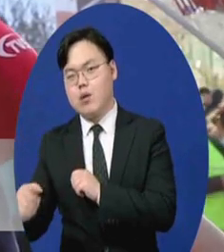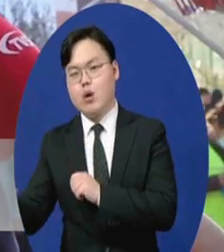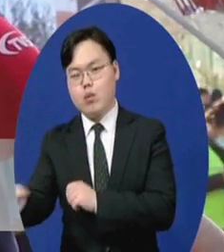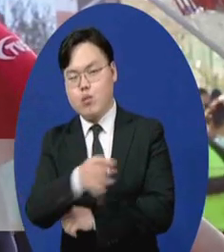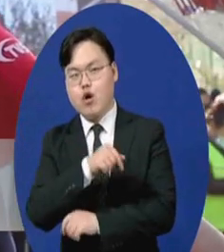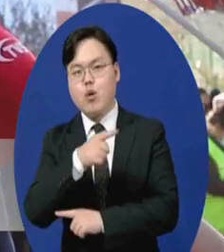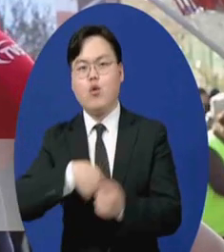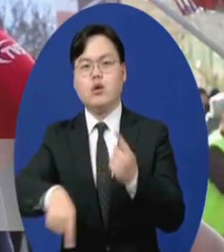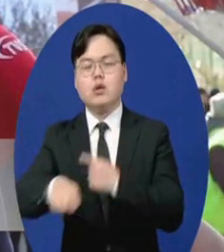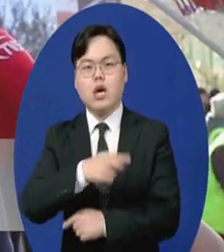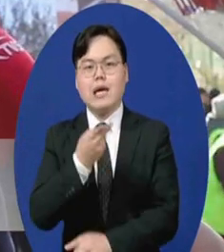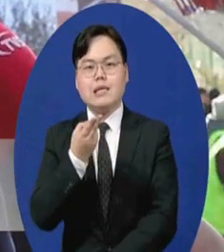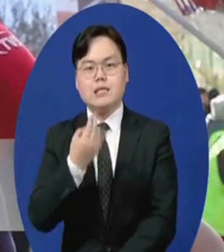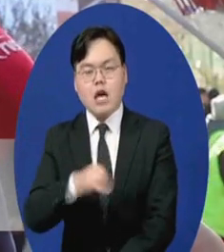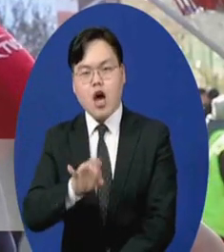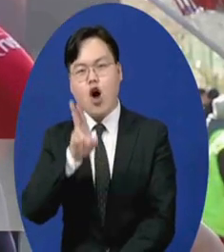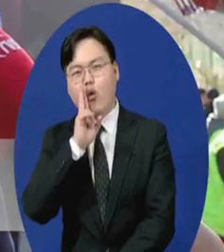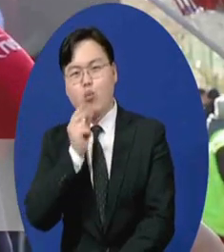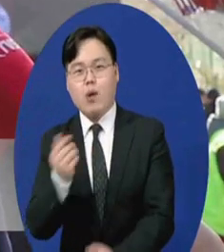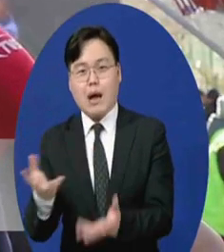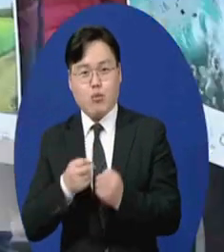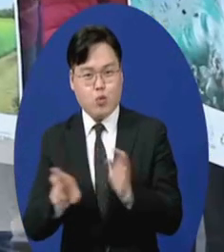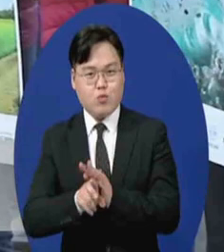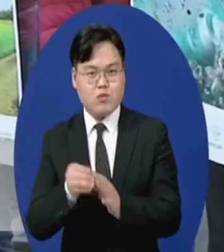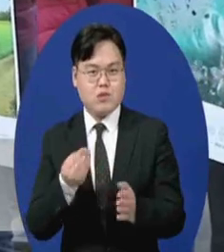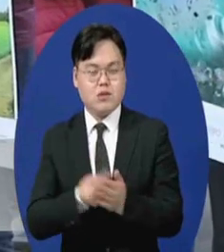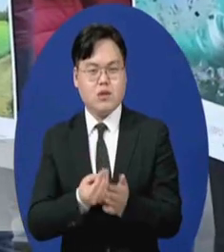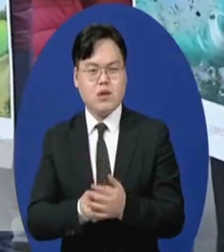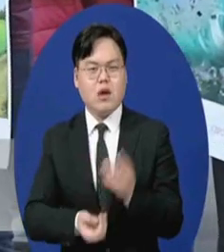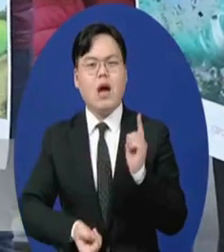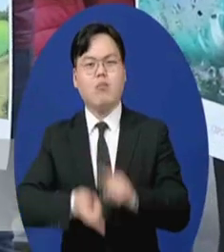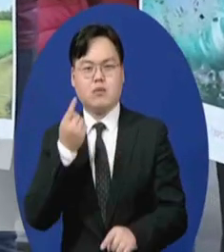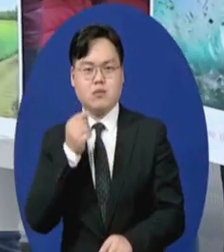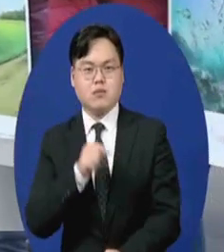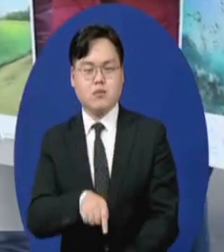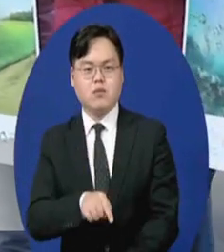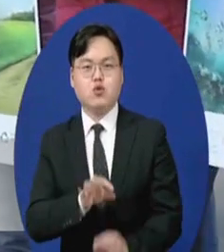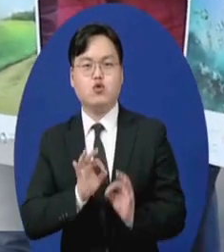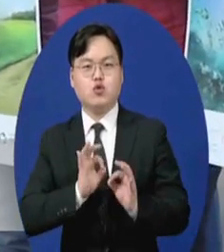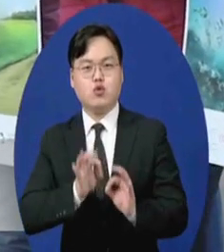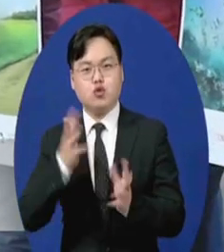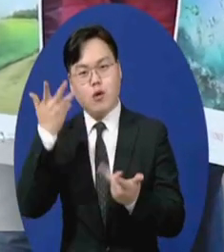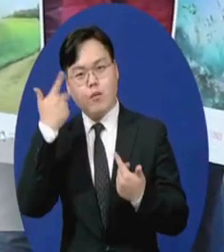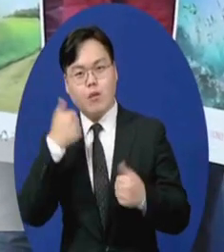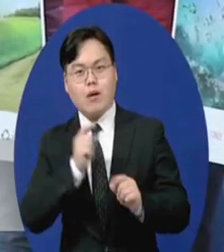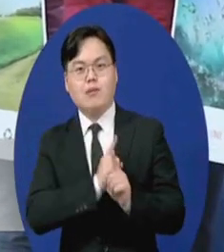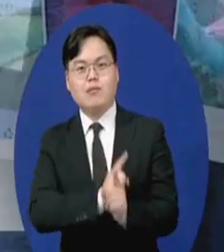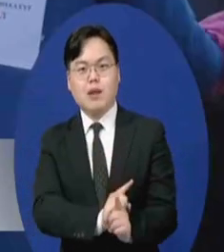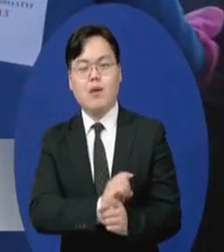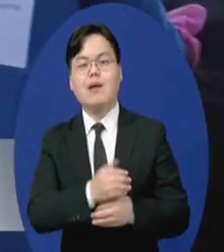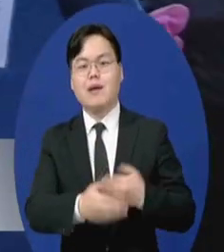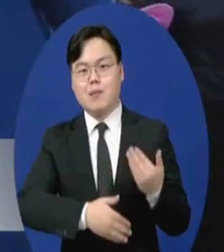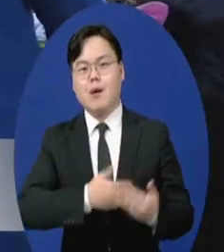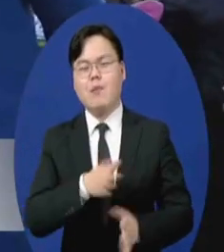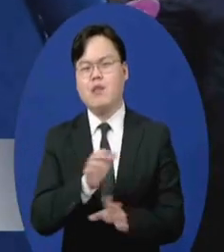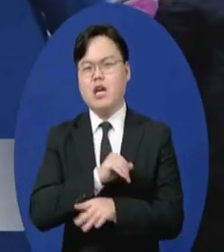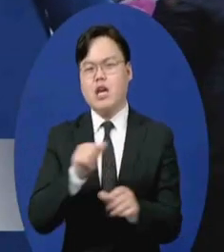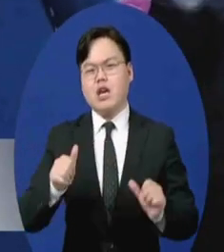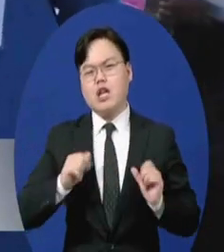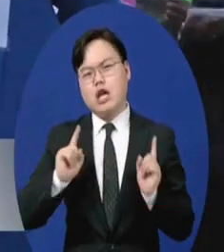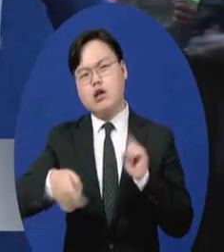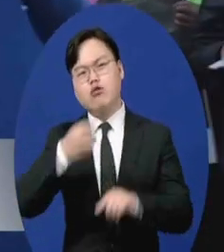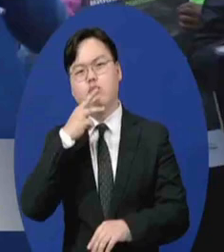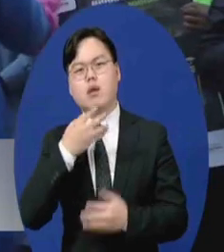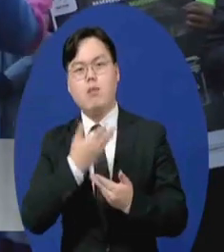сэ эргүүлээд өөртөөхөө цайны мөнгийг те гаргаад авчих. Ийм их одоо зохион байгуулалттайгаар яг түүхүүд мод явж байгаа гэсэн. Иргэд рүүгээ илүү